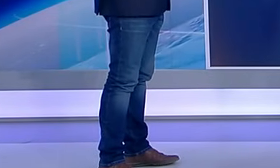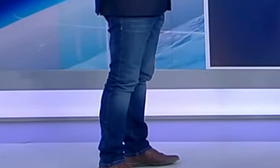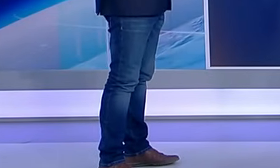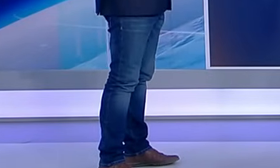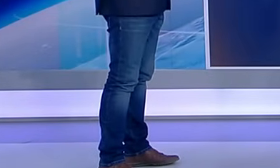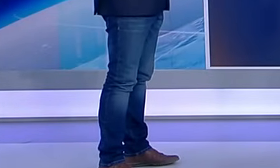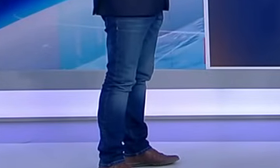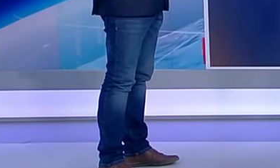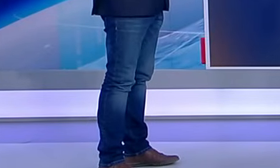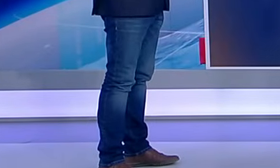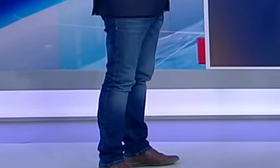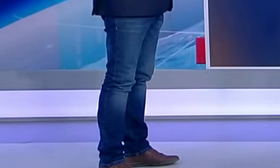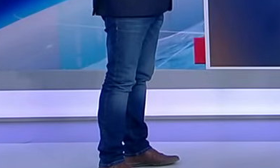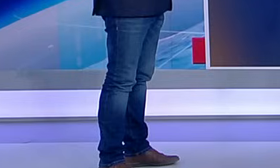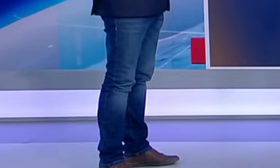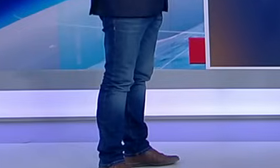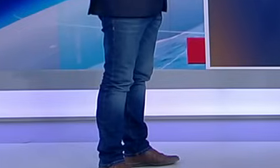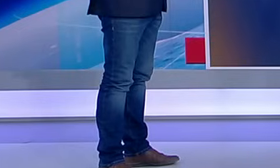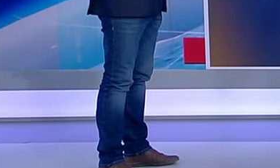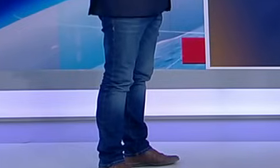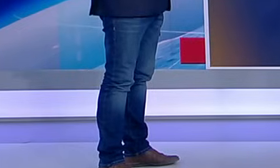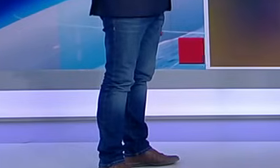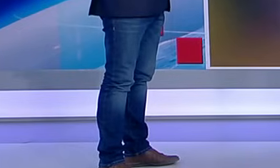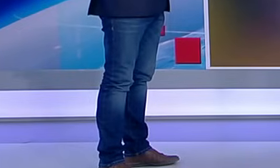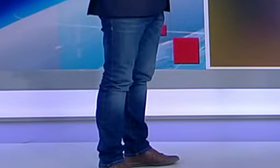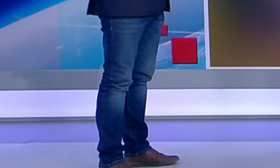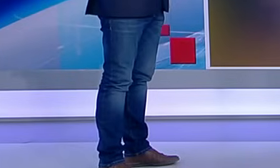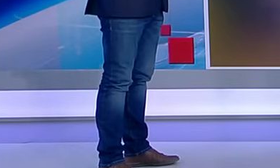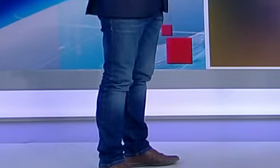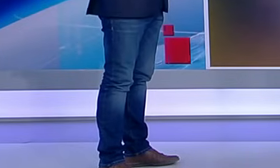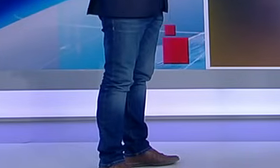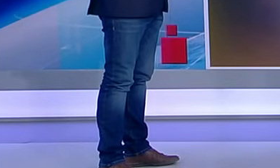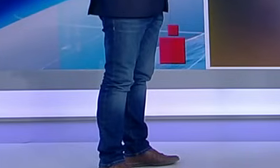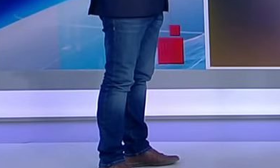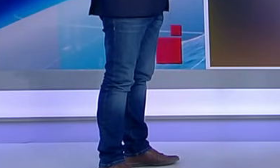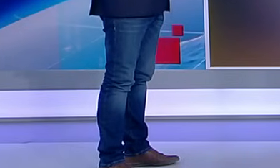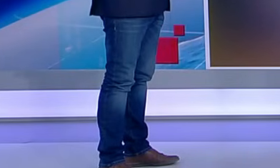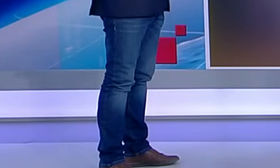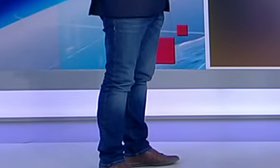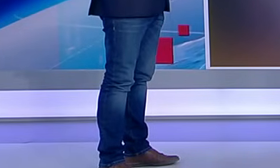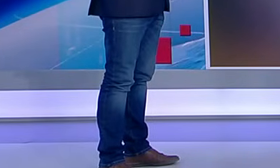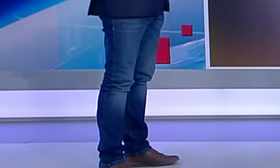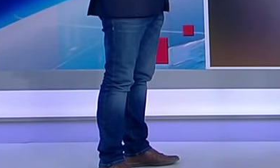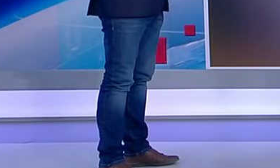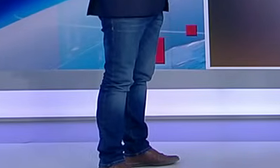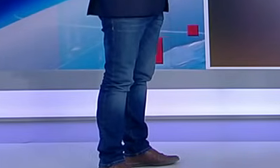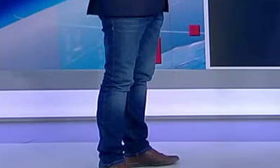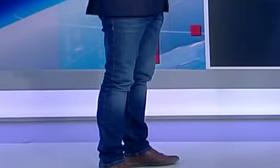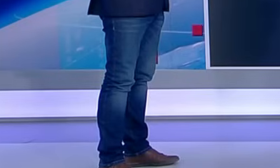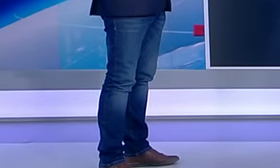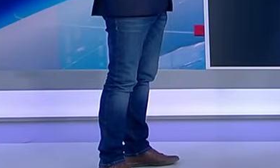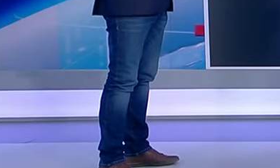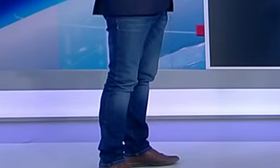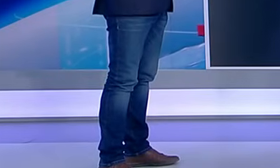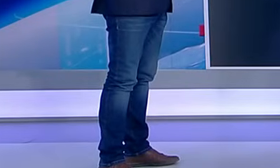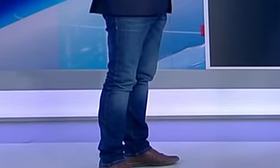ότι συνομίλησε. Ναι, συνομίλησαν για κάποια ώρα. Αυτό το οποίο είπε για το θέμα της ακρίβειας είναι ότι δεν μπορούμε να λέμε ότι η Ελλάδα ευημερεί